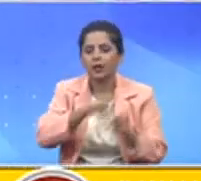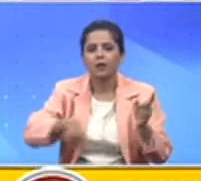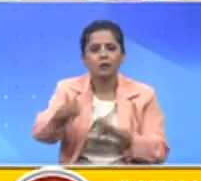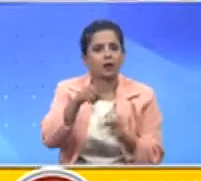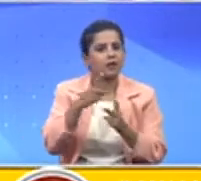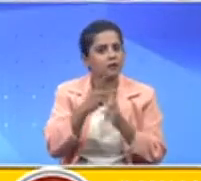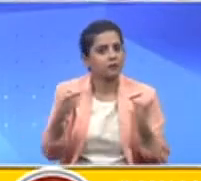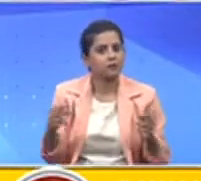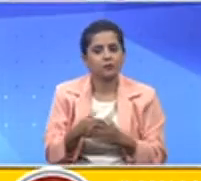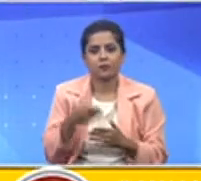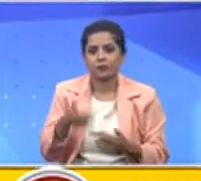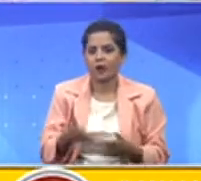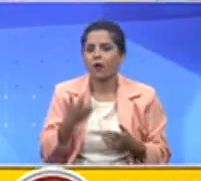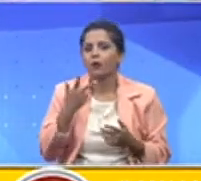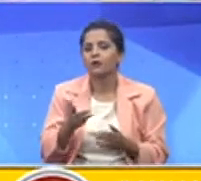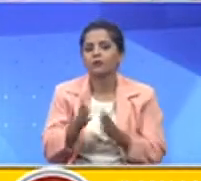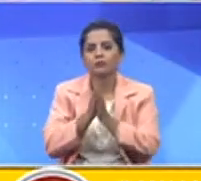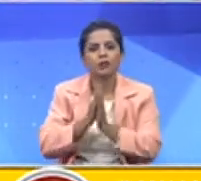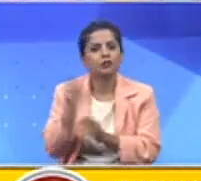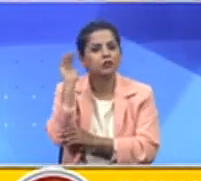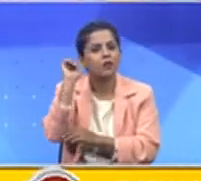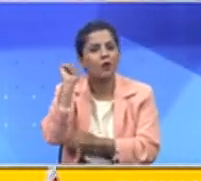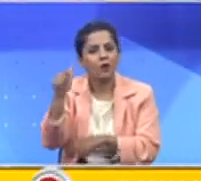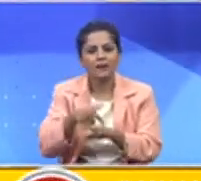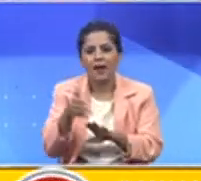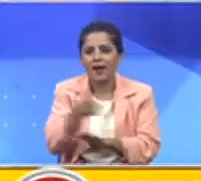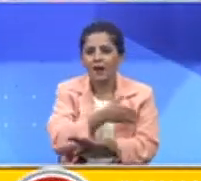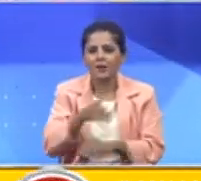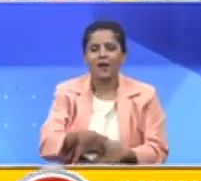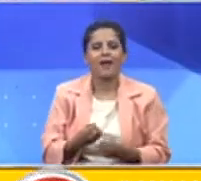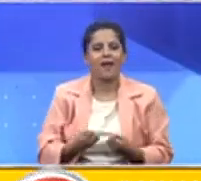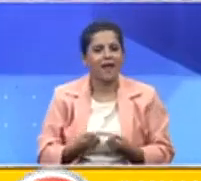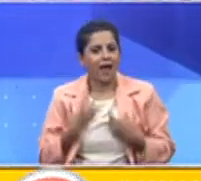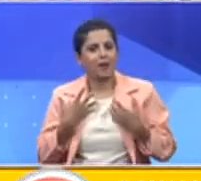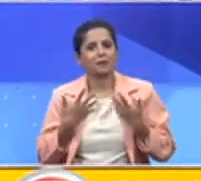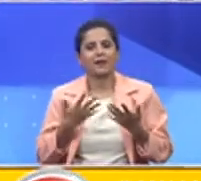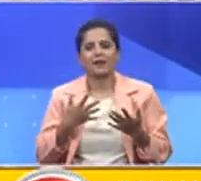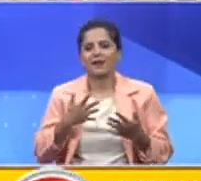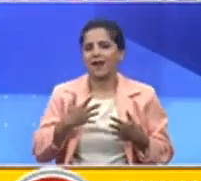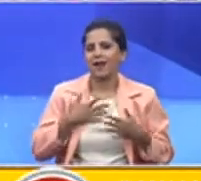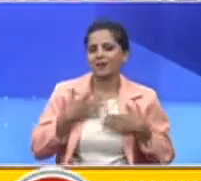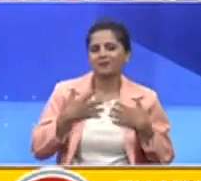सावन हर्याली और खुश्यों से जुड़ा होता है